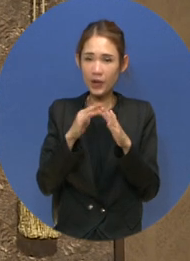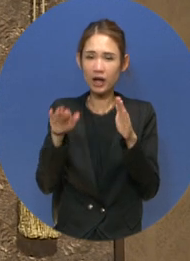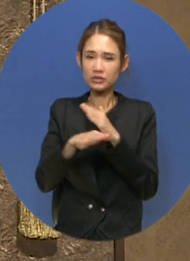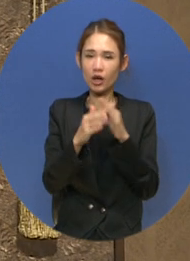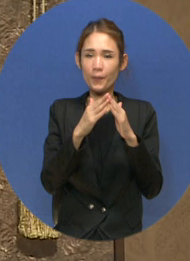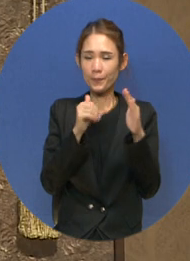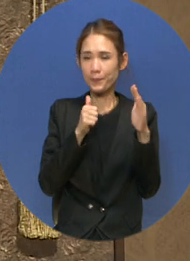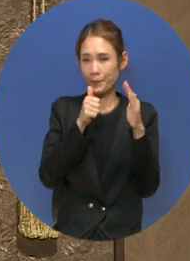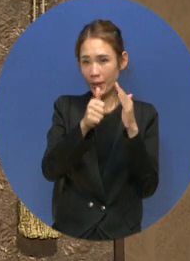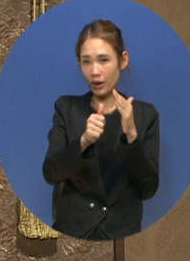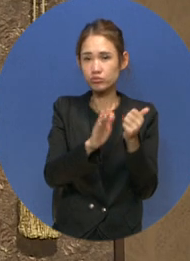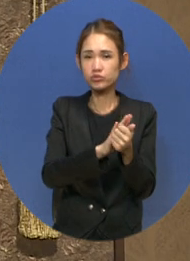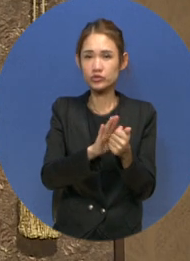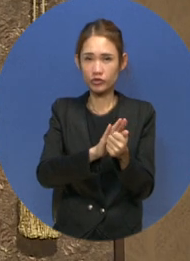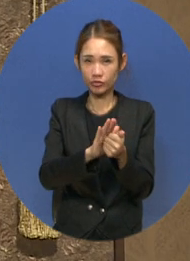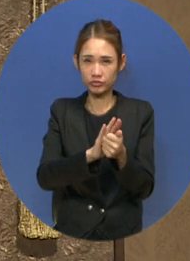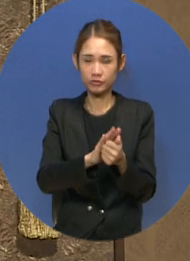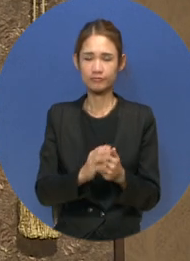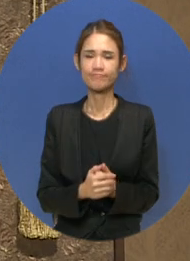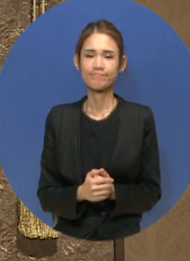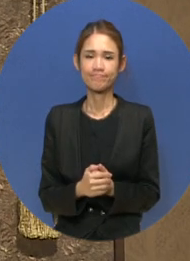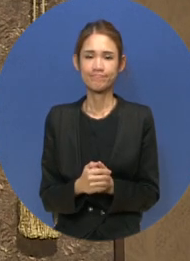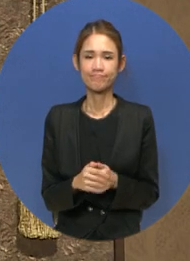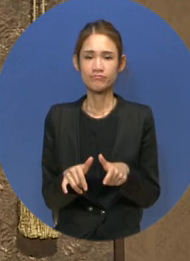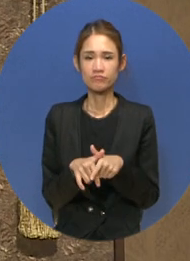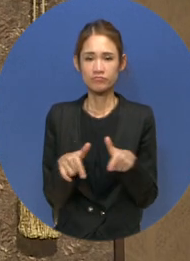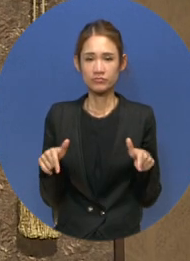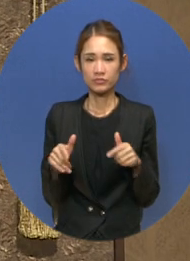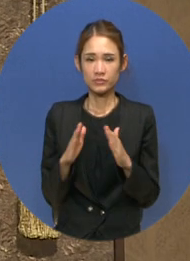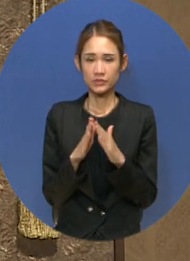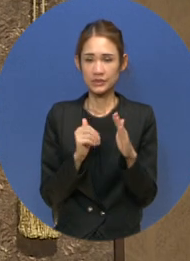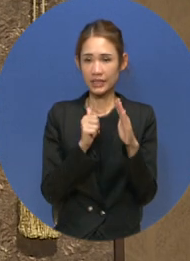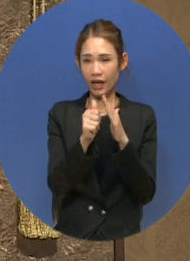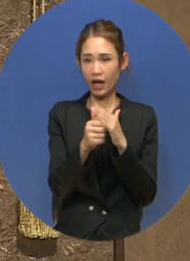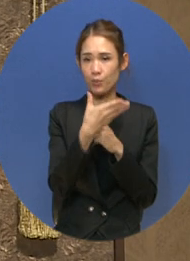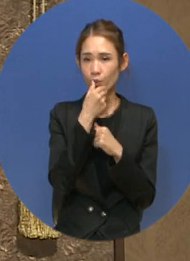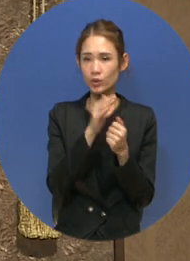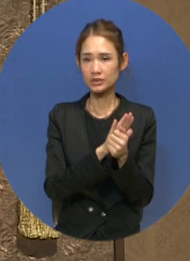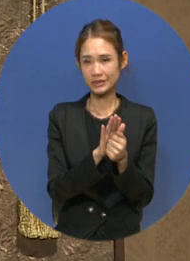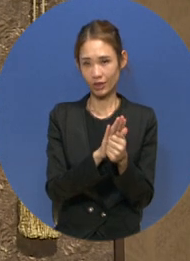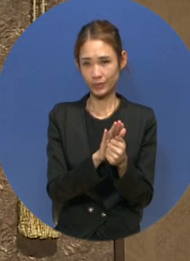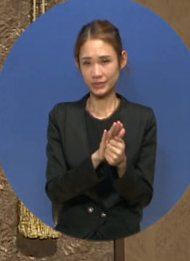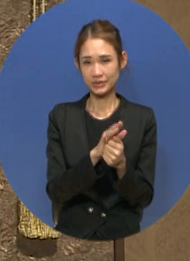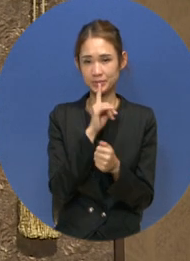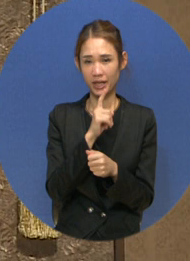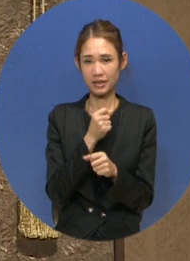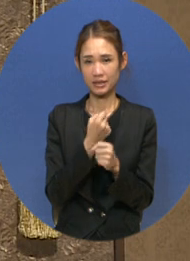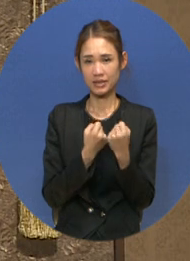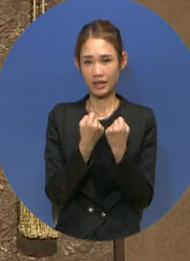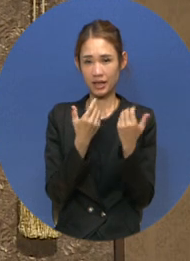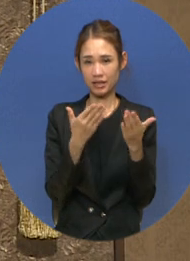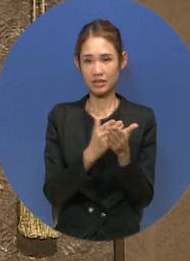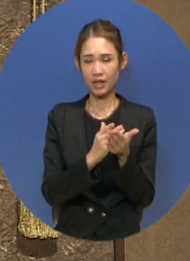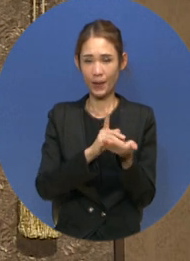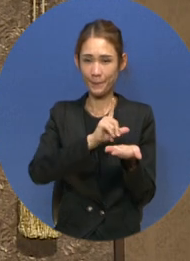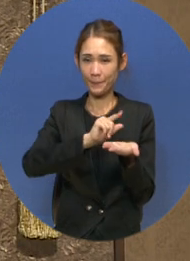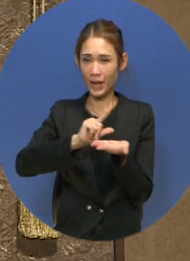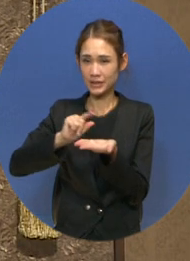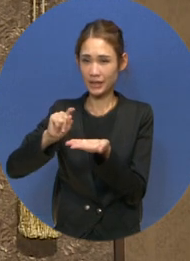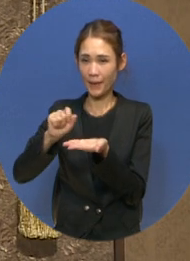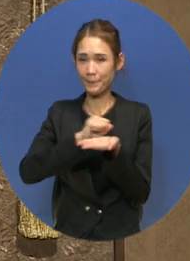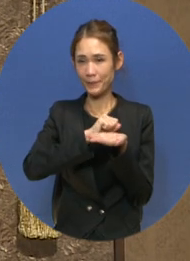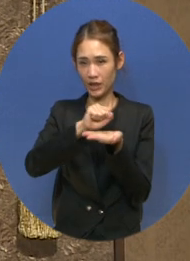가정에 방문하는 서비스 보통 우리가 재가복지 서비스라고 얘기하는데 밑반찬 배달이나 도시락